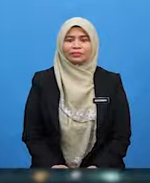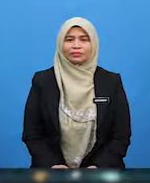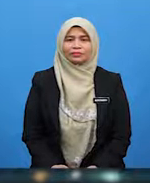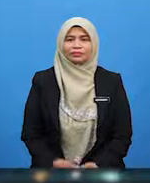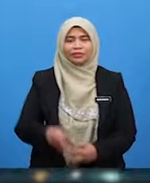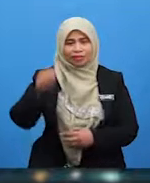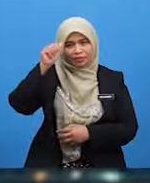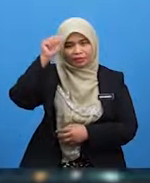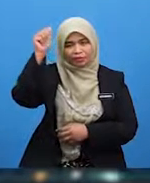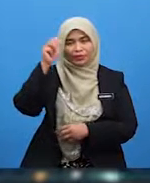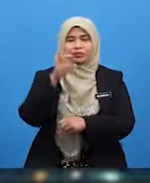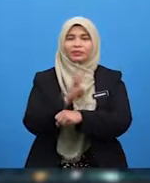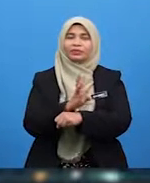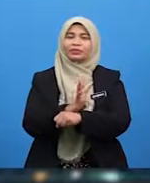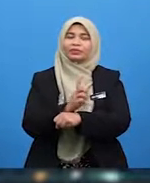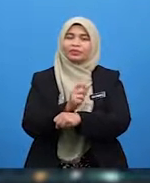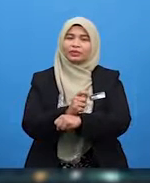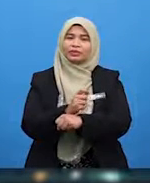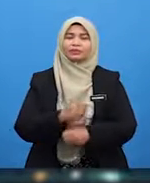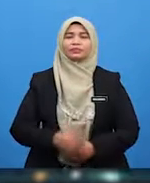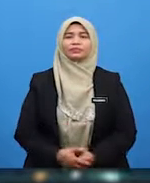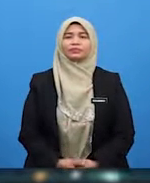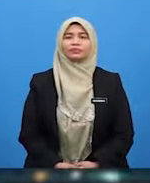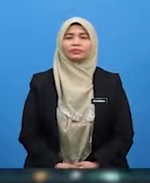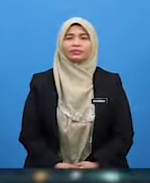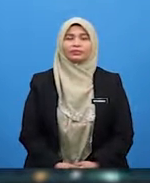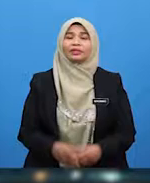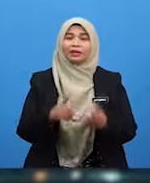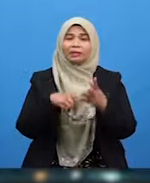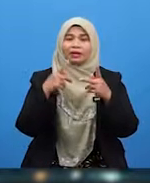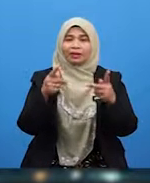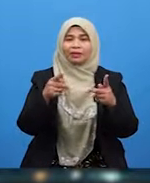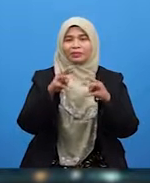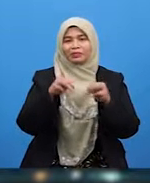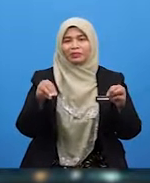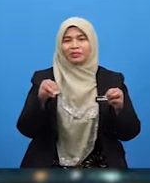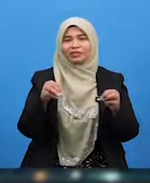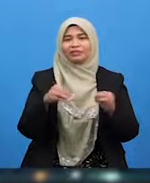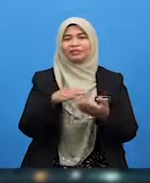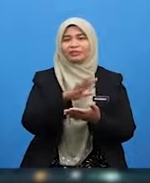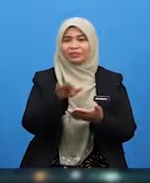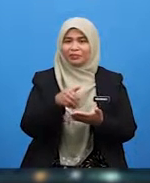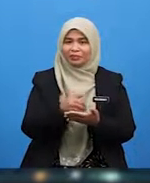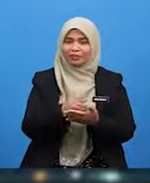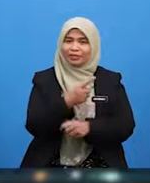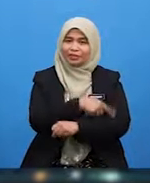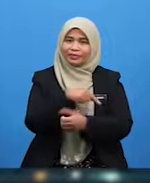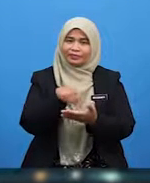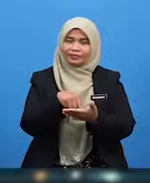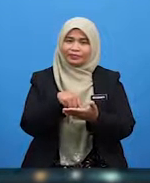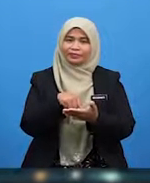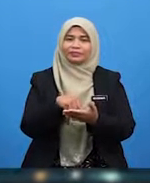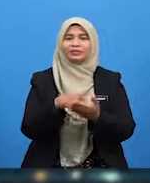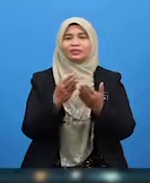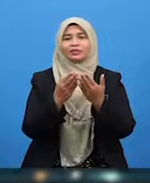السلام عليكم ورحمة الله تعالى وبركاته. Apa khabar murid-murid ustazah pada hari ini? Alhamdulillah, hari